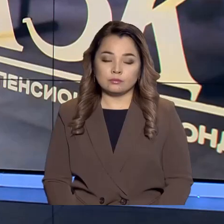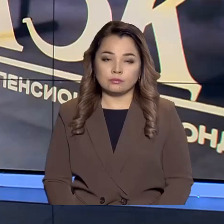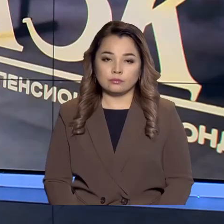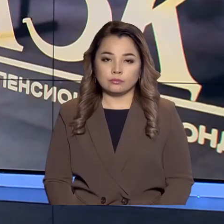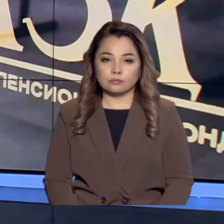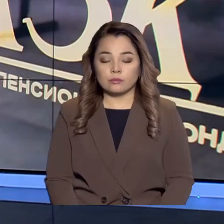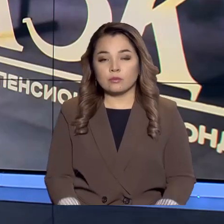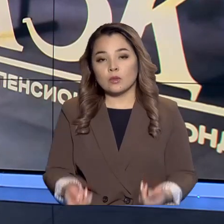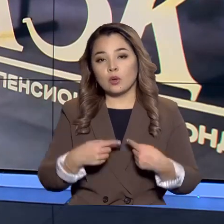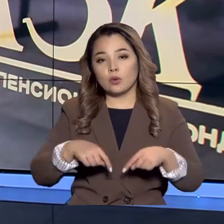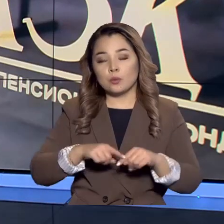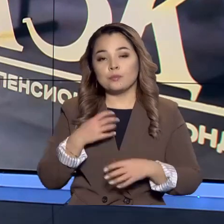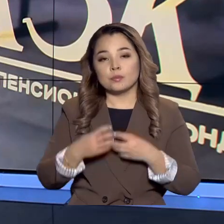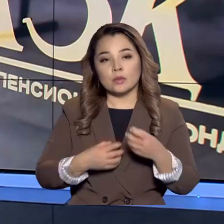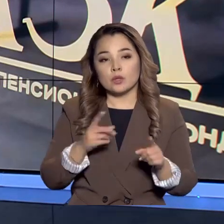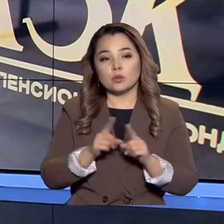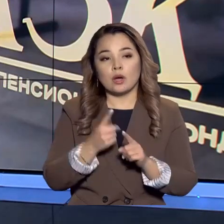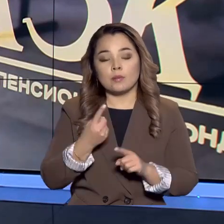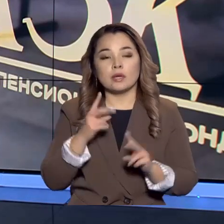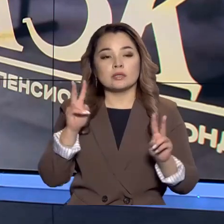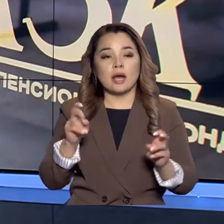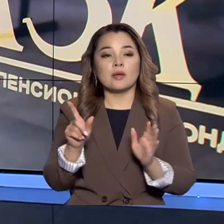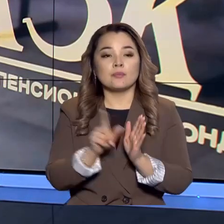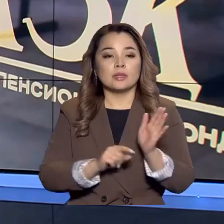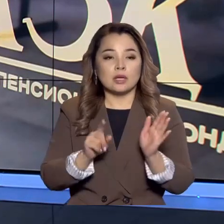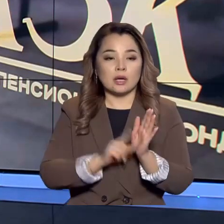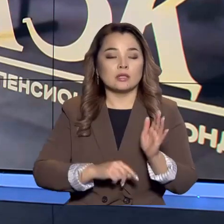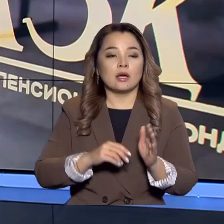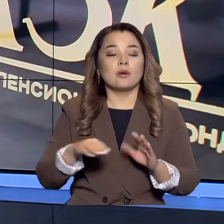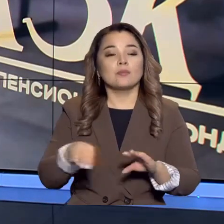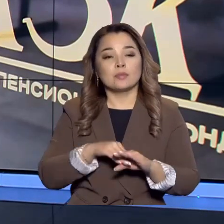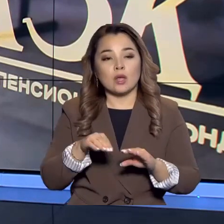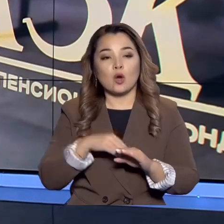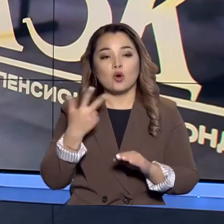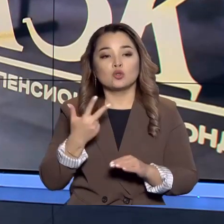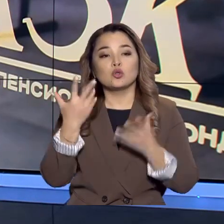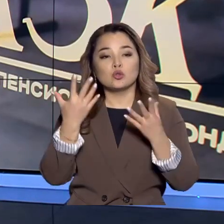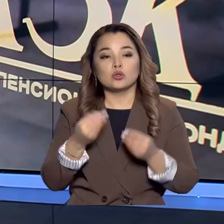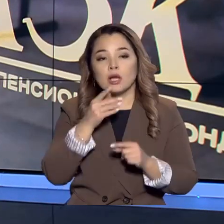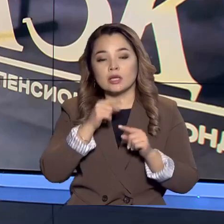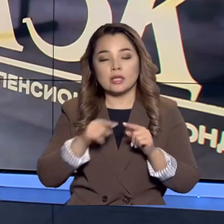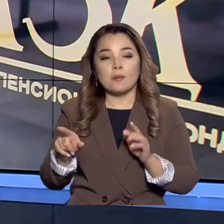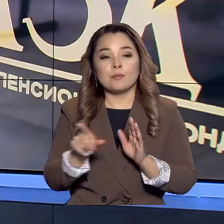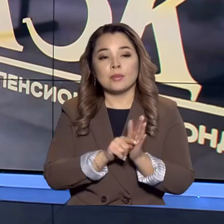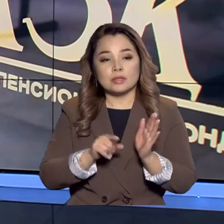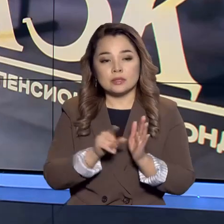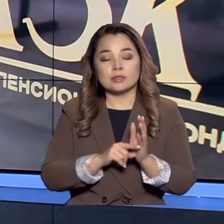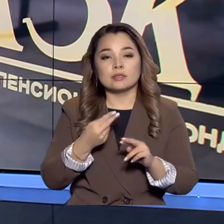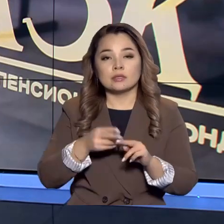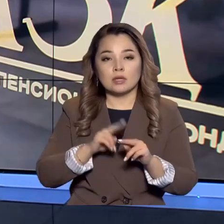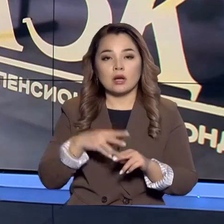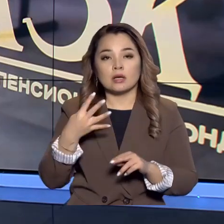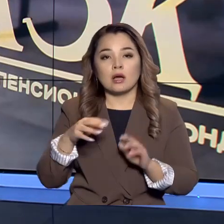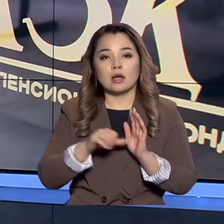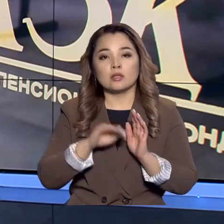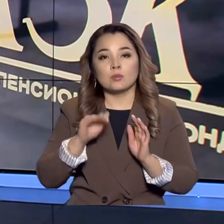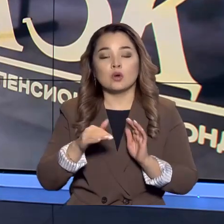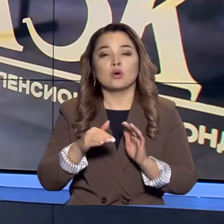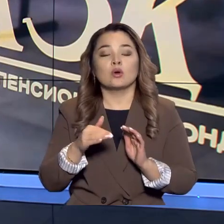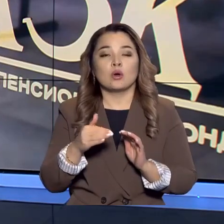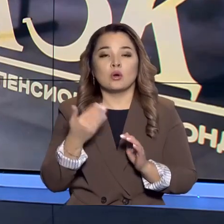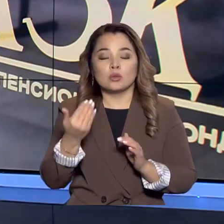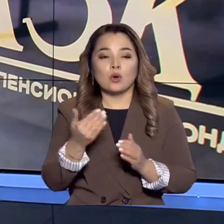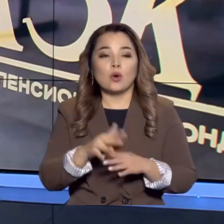Енді қоғамды алаңдатқан тағы бір тақырып зейнетақы қорына тоқталсақ. Үш күнде зейнетақы жинағын алуға 46 мың өтініш келіп түскен. Тіпті